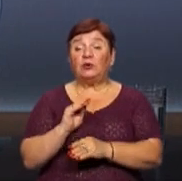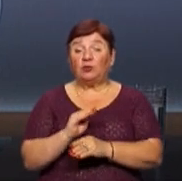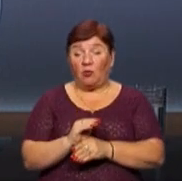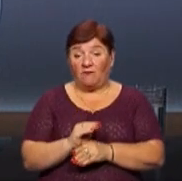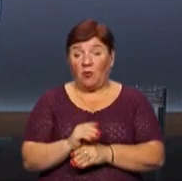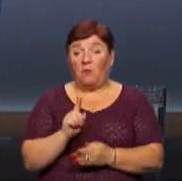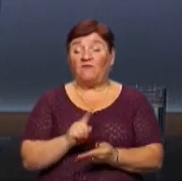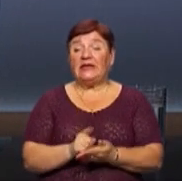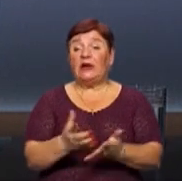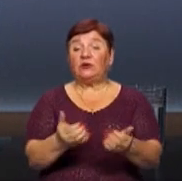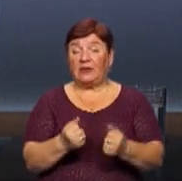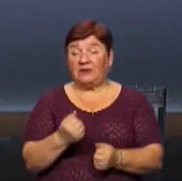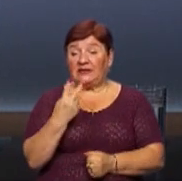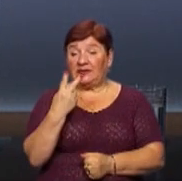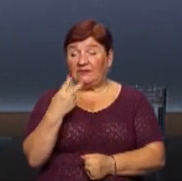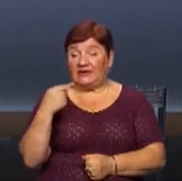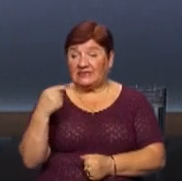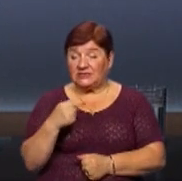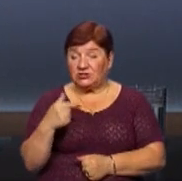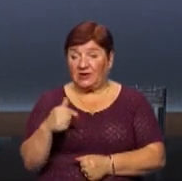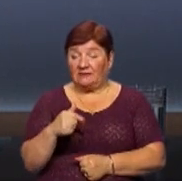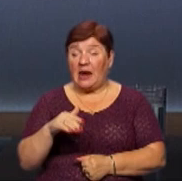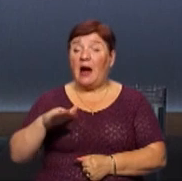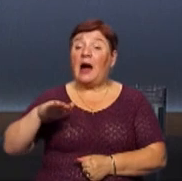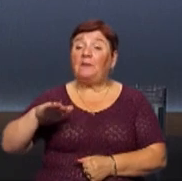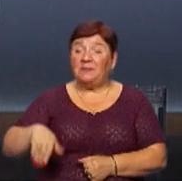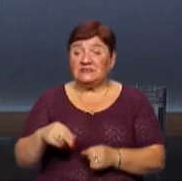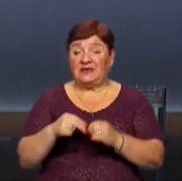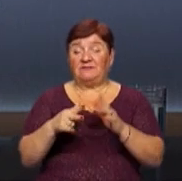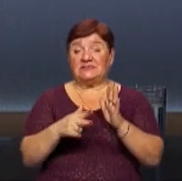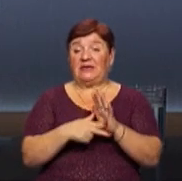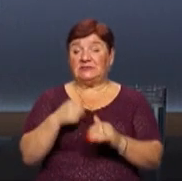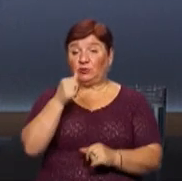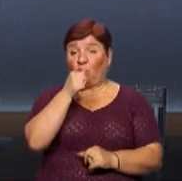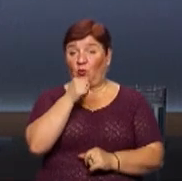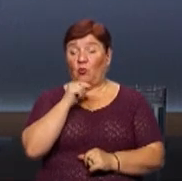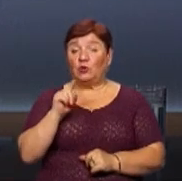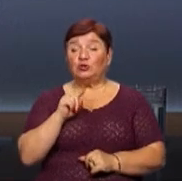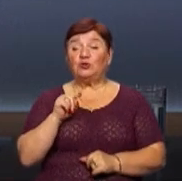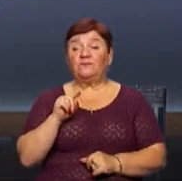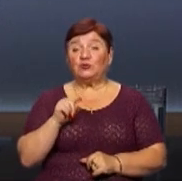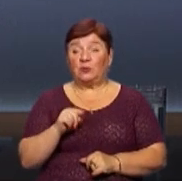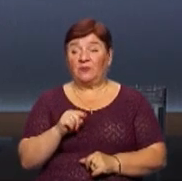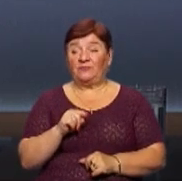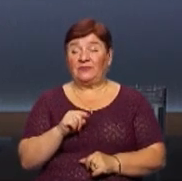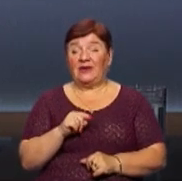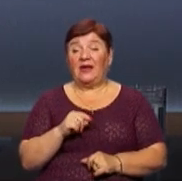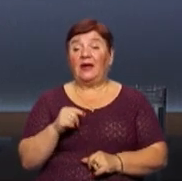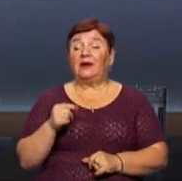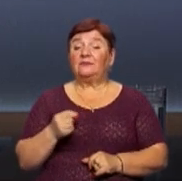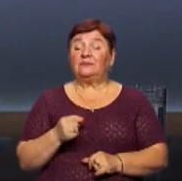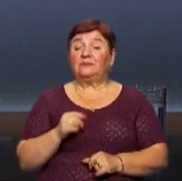мають отримати 2000 гривень. А ті, хто отримав пенсії після березня 2018 року, що в цьому випадку? Ні, не так воно гоститься.